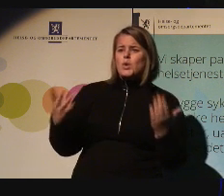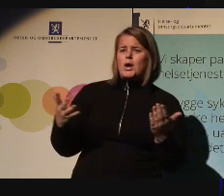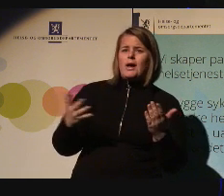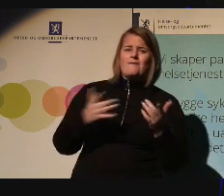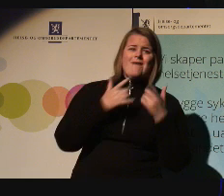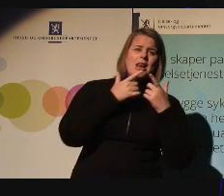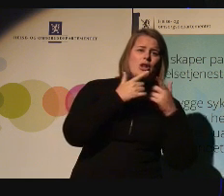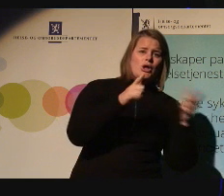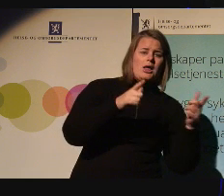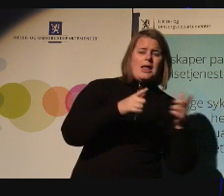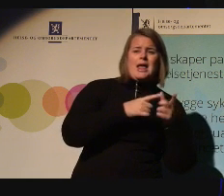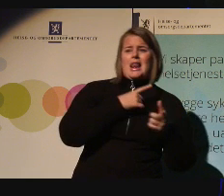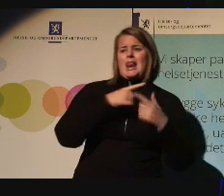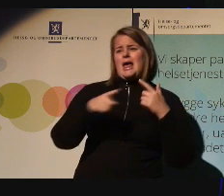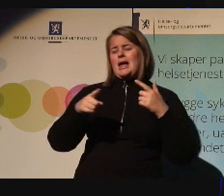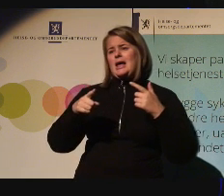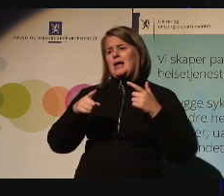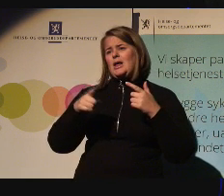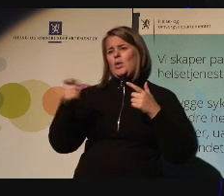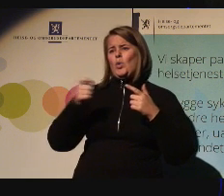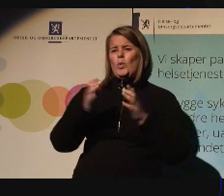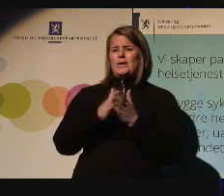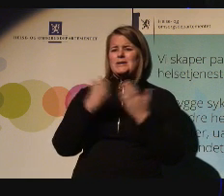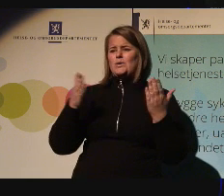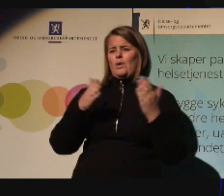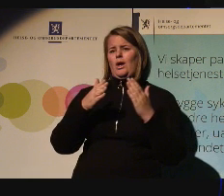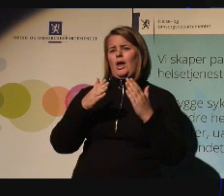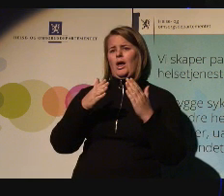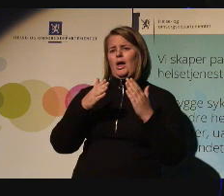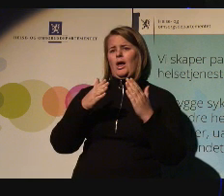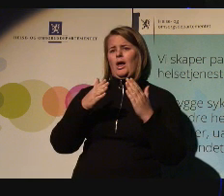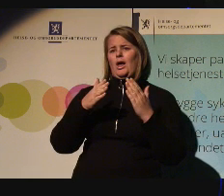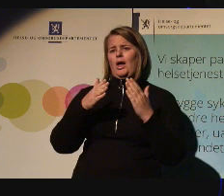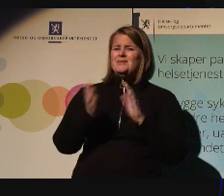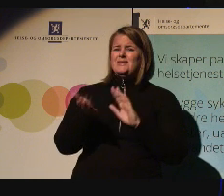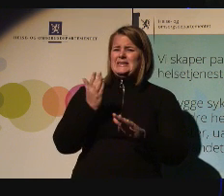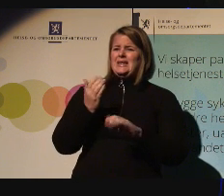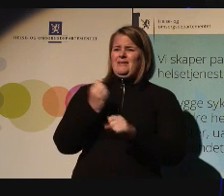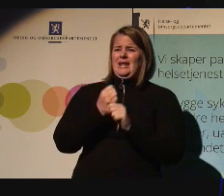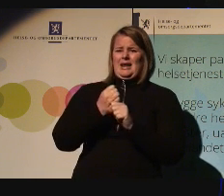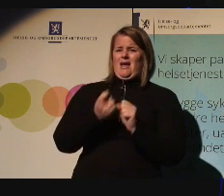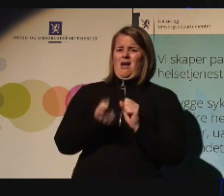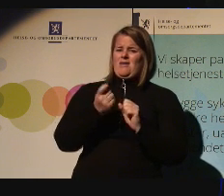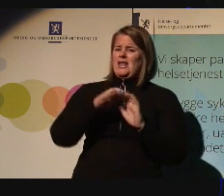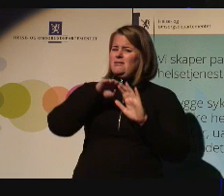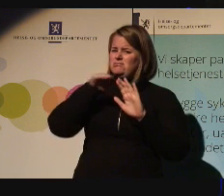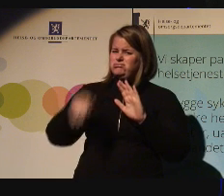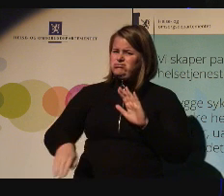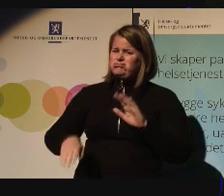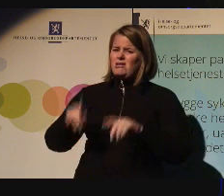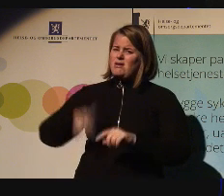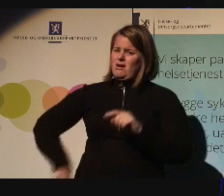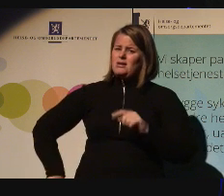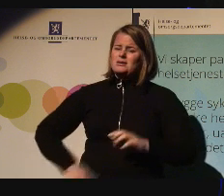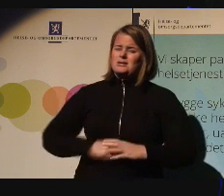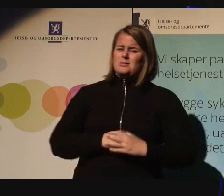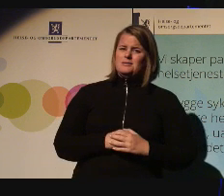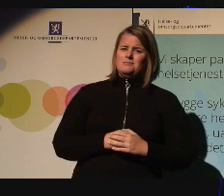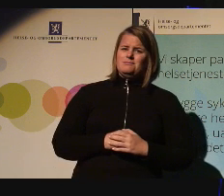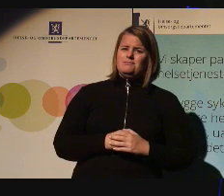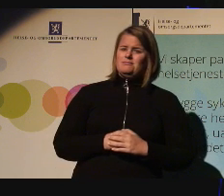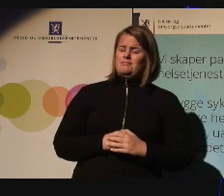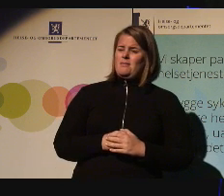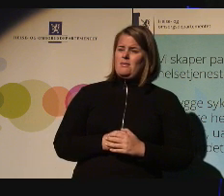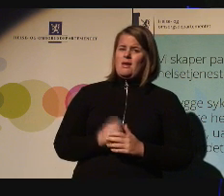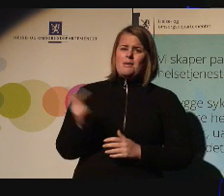lykkes, men vi har også holdt eksempler og historier om hvordan det kan gå galt. Alt viktig for å